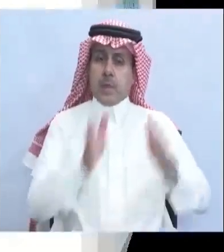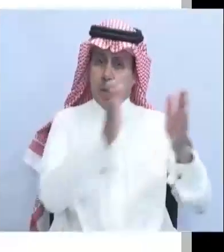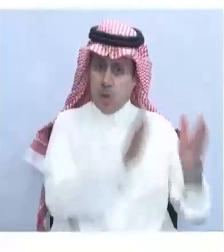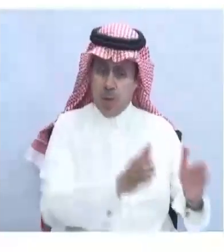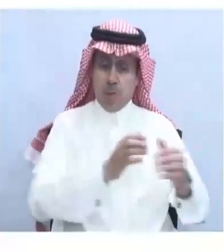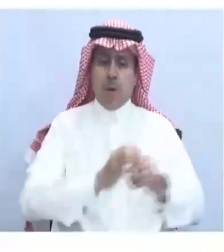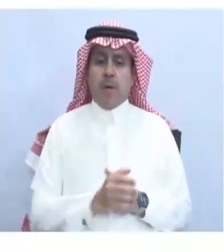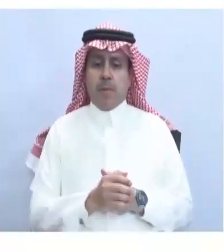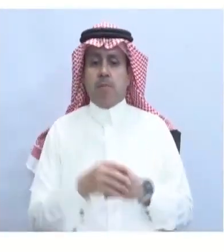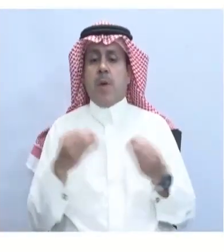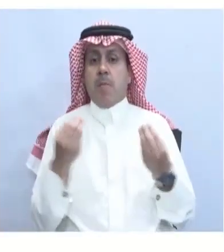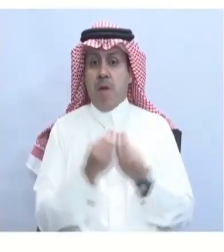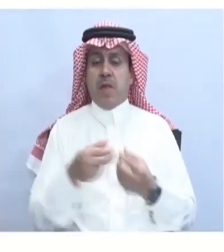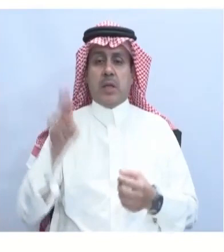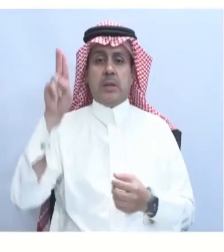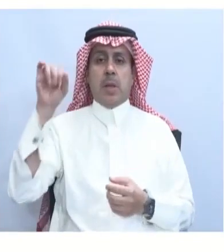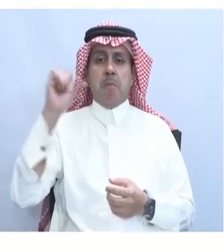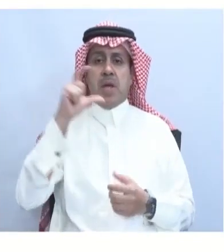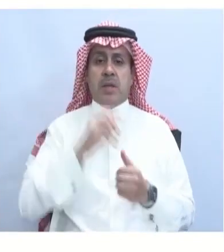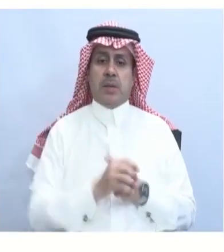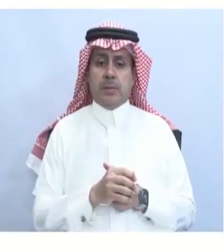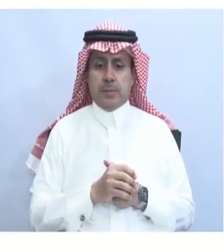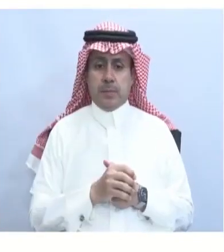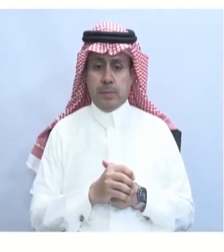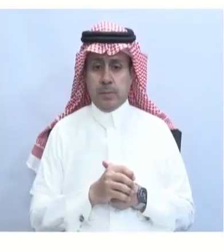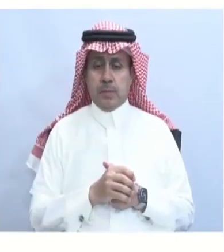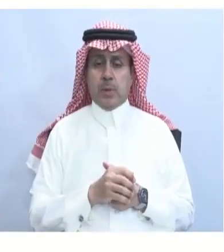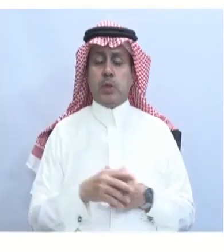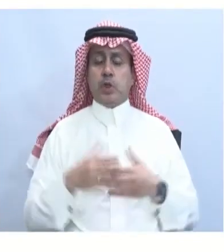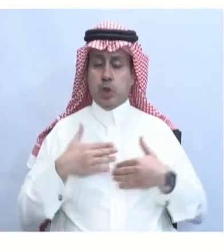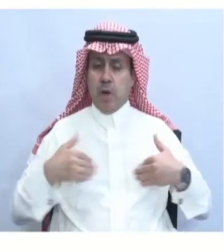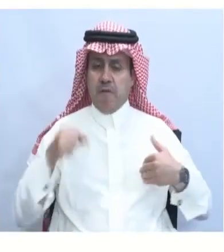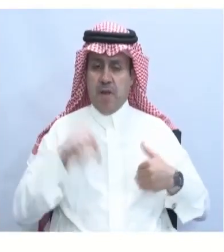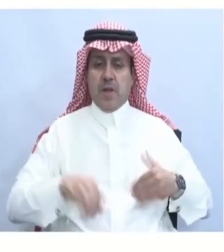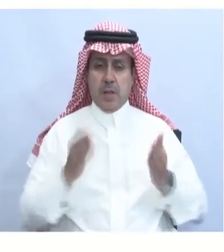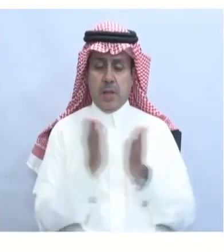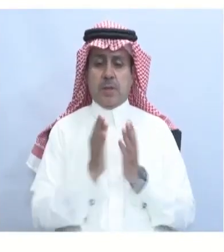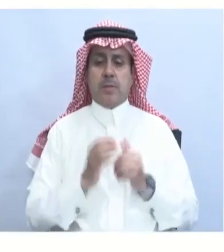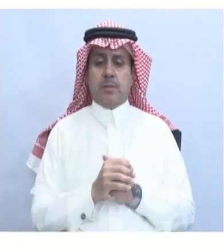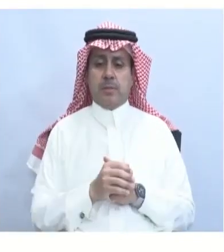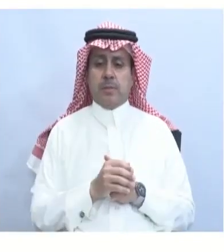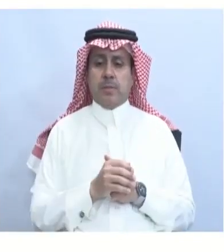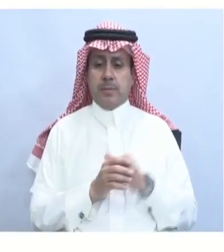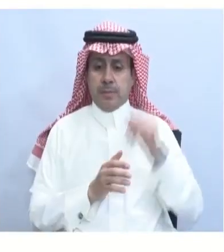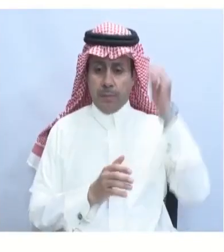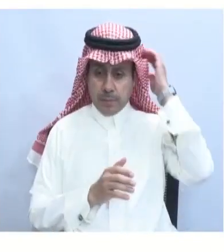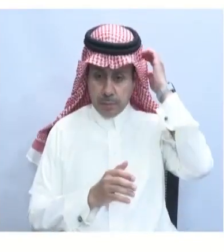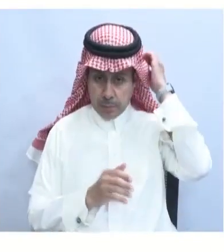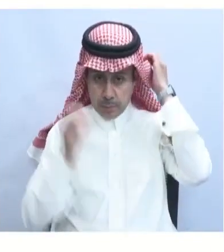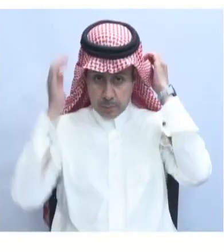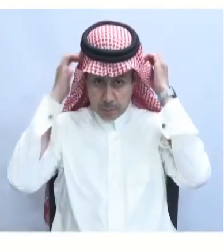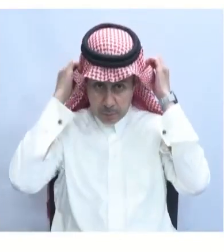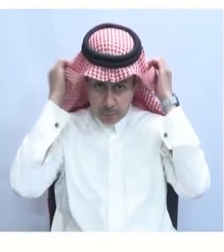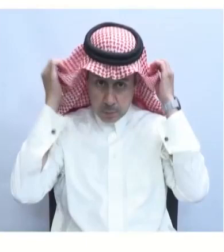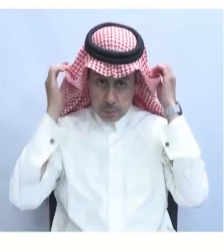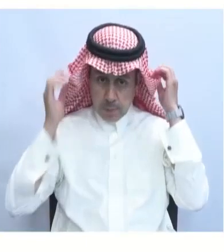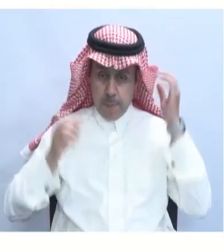لندخل واياكم الى جو هذا الدرس الممتع باذن الله تعالى ومع هذا المدخل وهذه